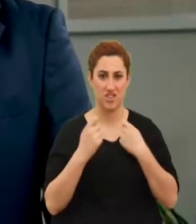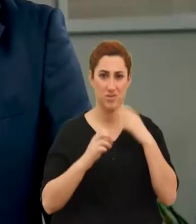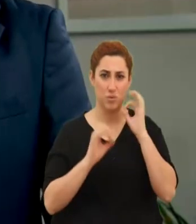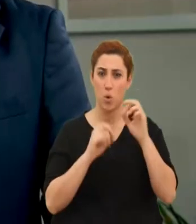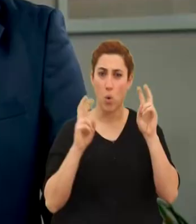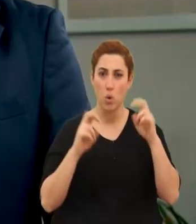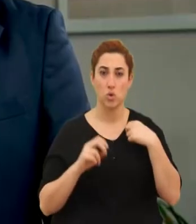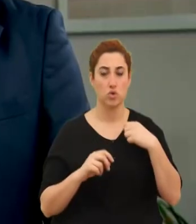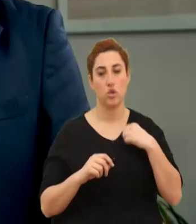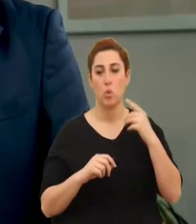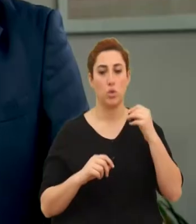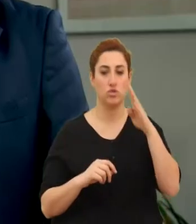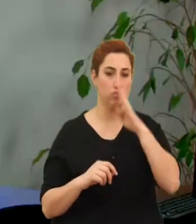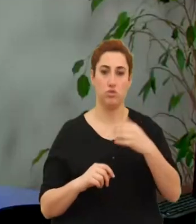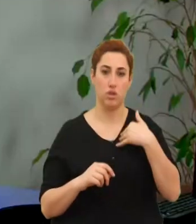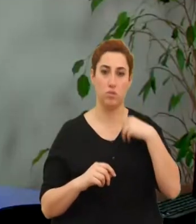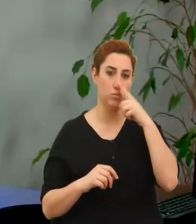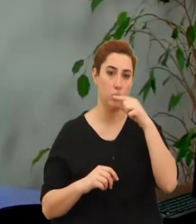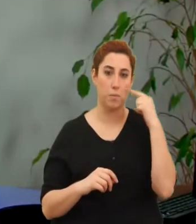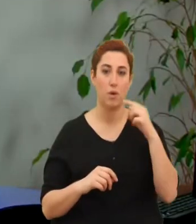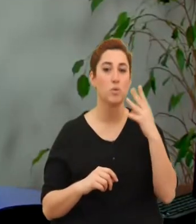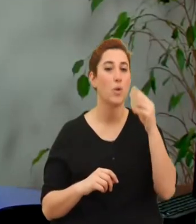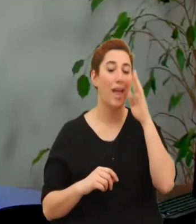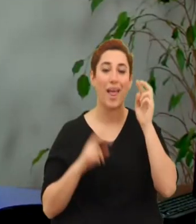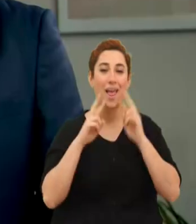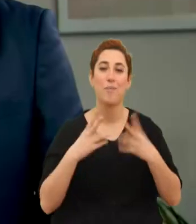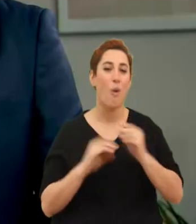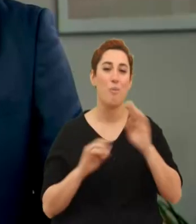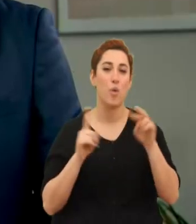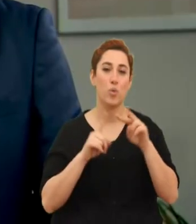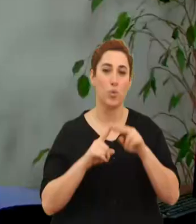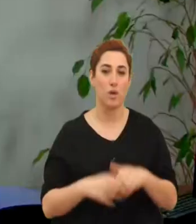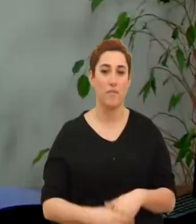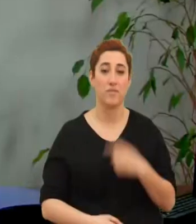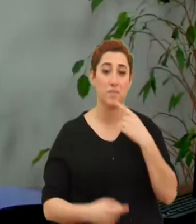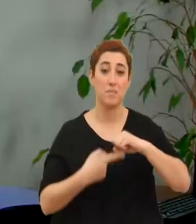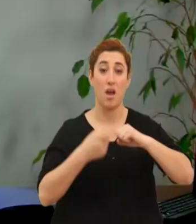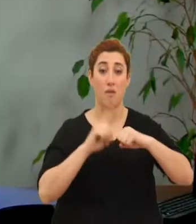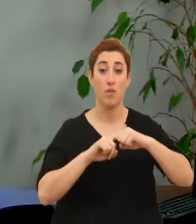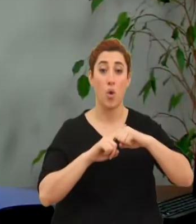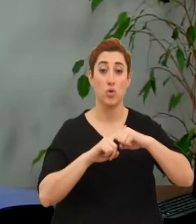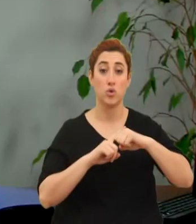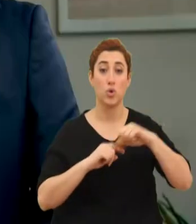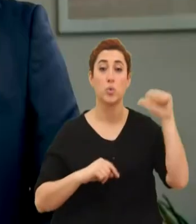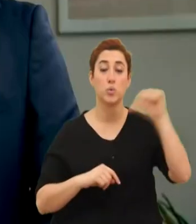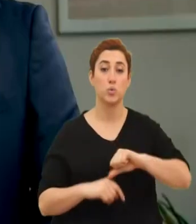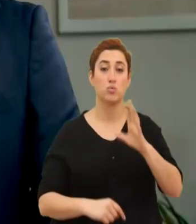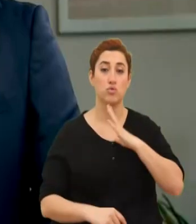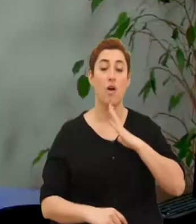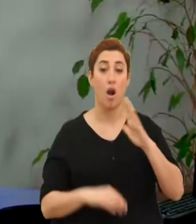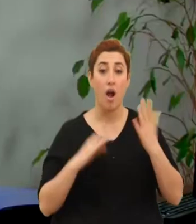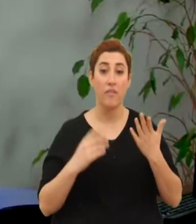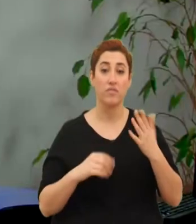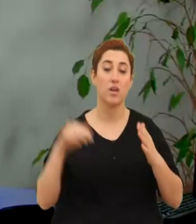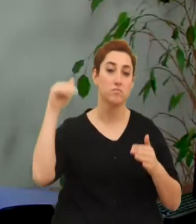Performansım konusunda iddialıyım ben müdür bey. O kadar emin olma Nurhan. Geçen hafta düşüş var.